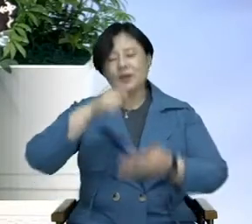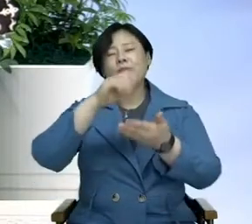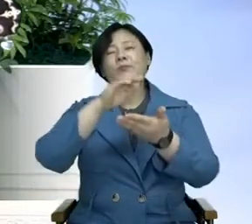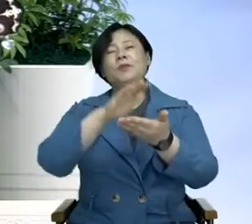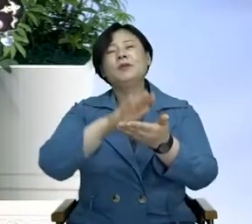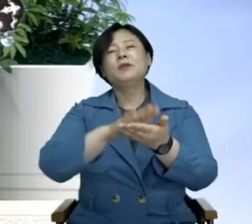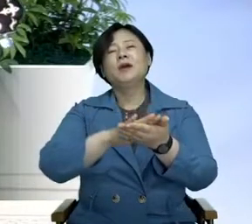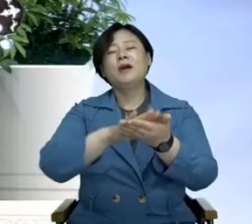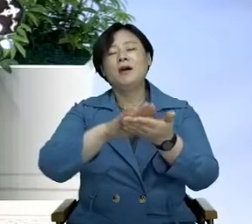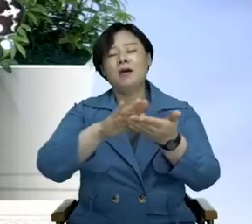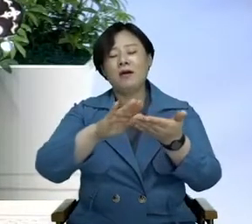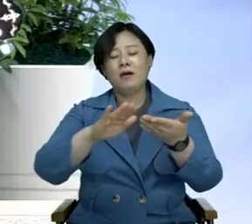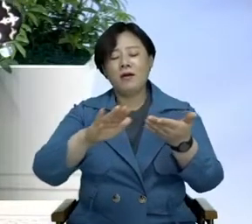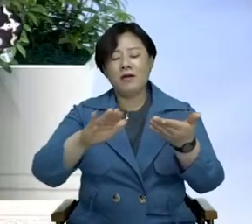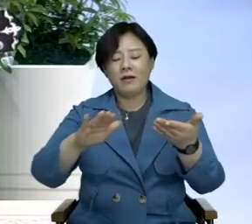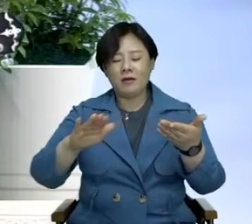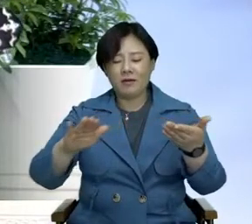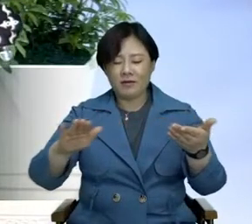선하십니다.